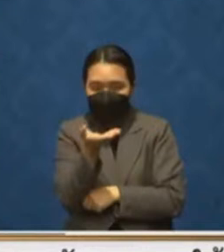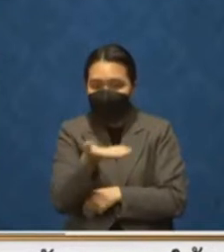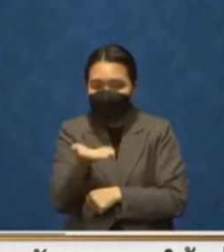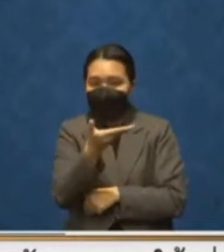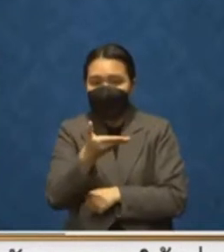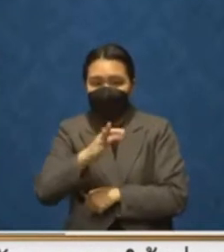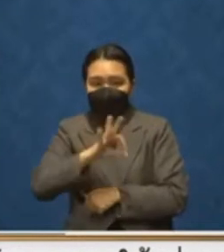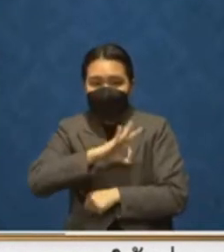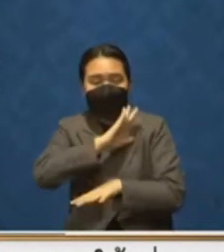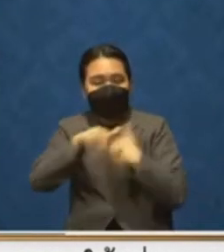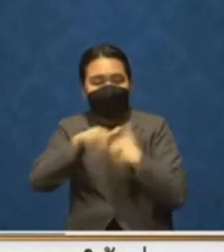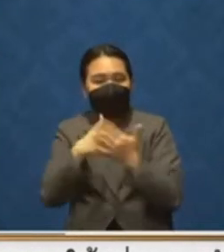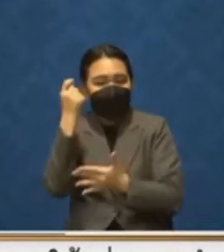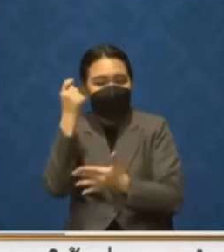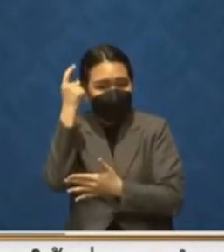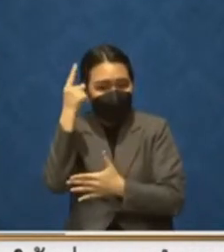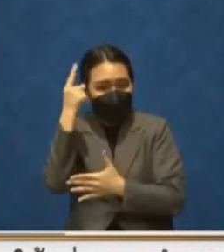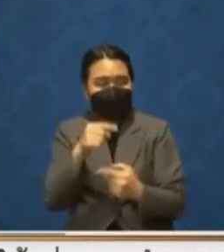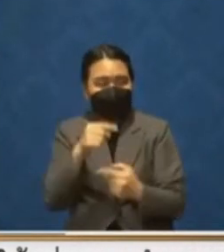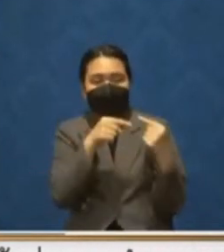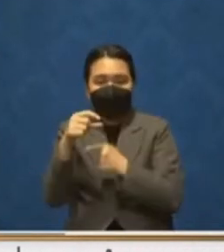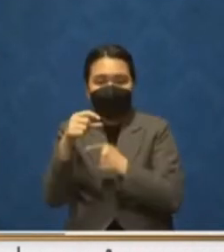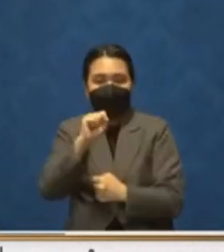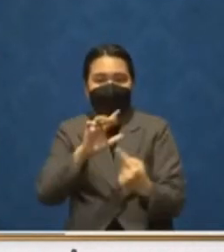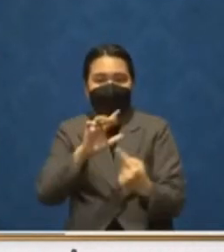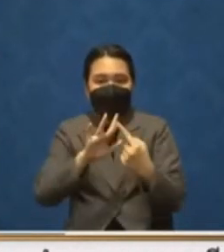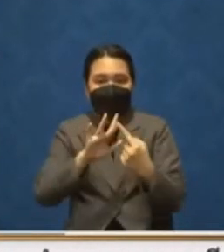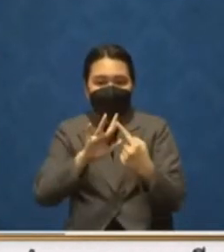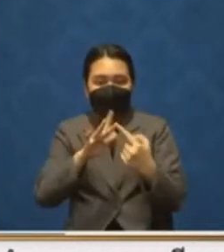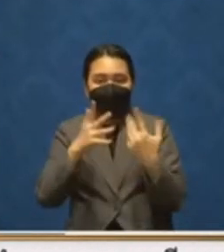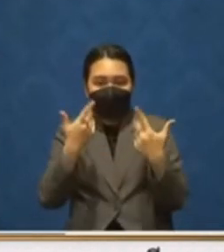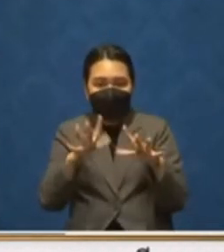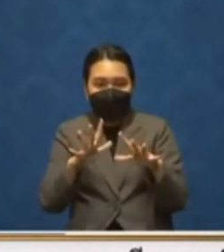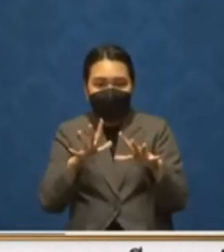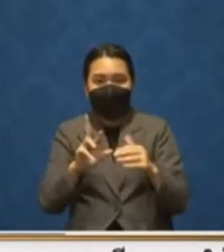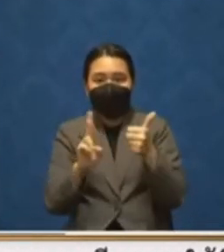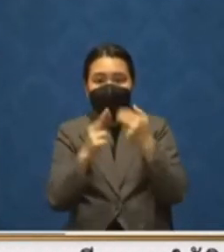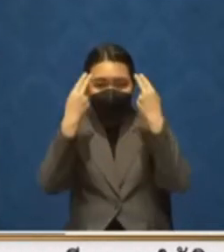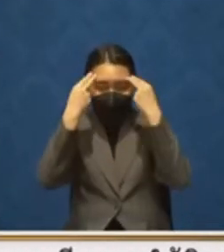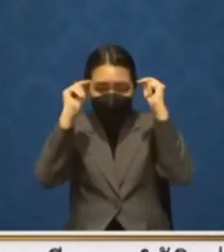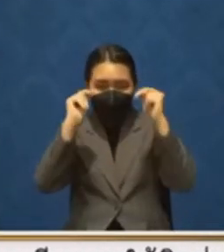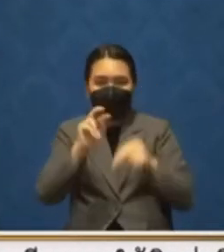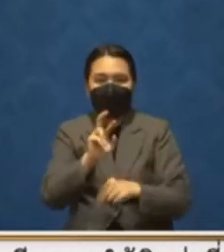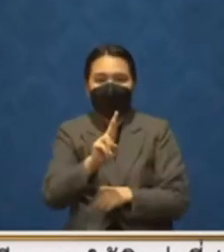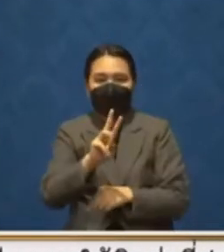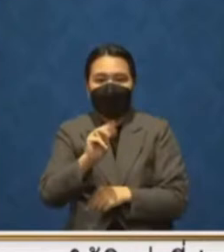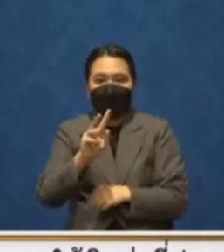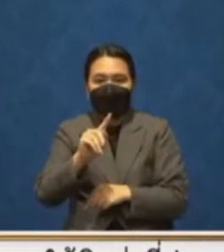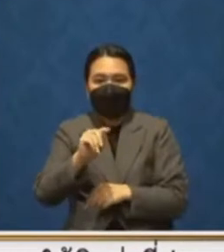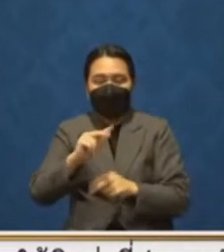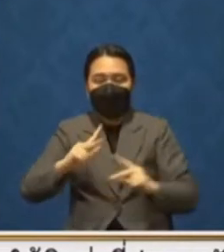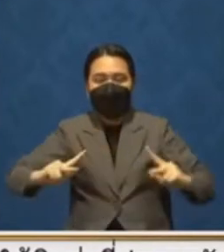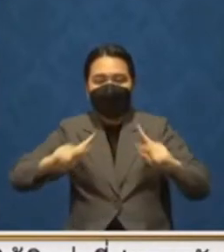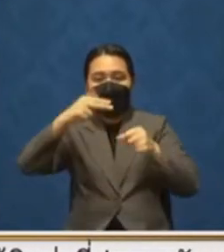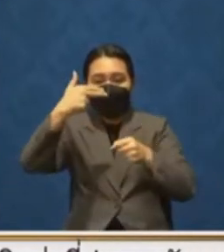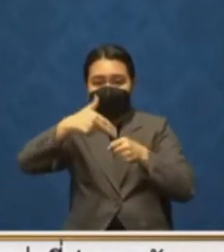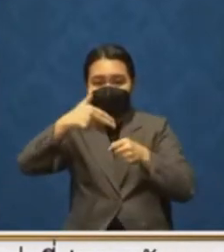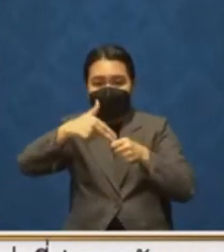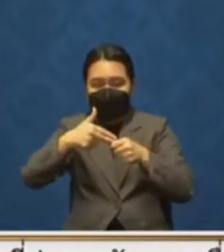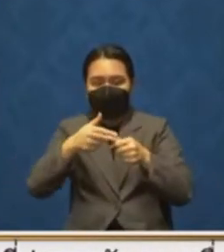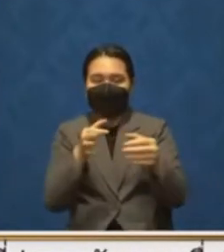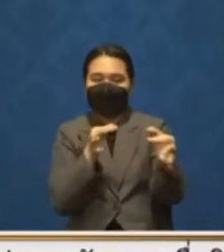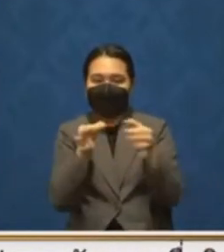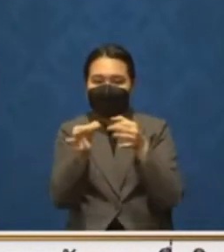สุพัฒนพงษ์พันธ์มีชาวนะครับรองนายกสีดำสีว่าการกระทรวงพลังงานขอชี้แจงเชิญครับ